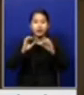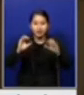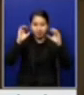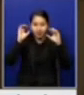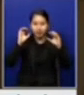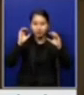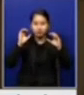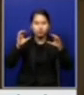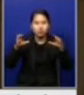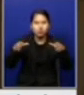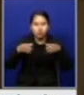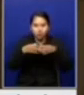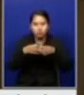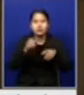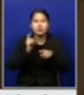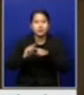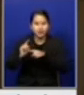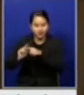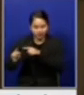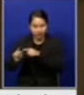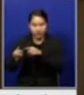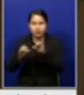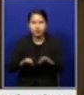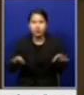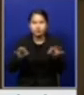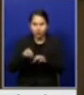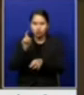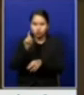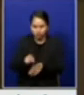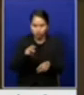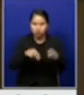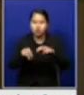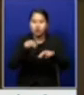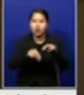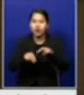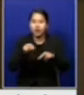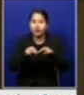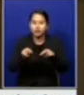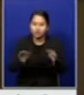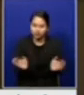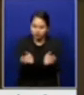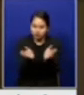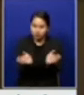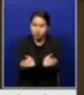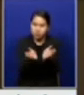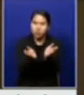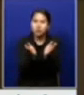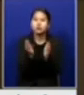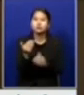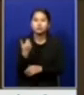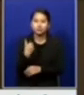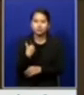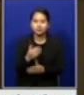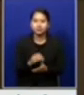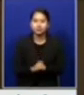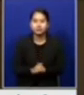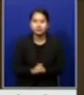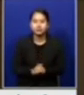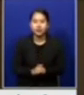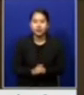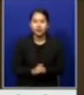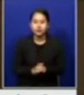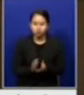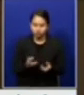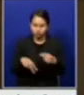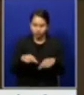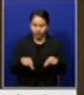องพยุงไว้กับประชาชนทุกคนอย่างเสมอภาคกันท่านประธานที่เ